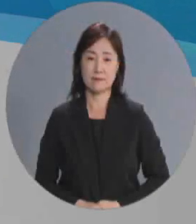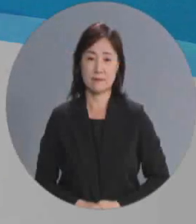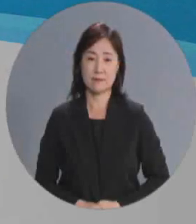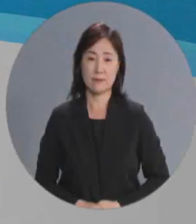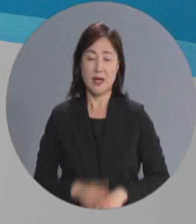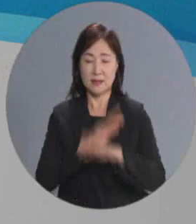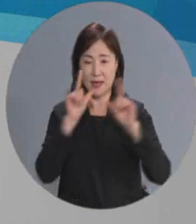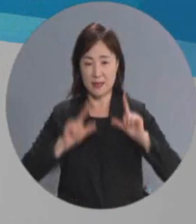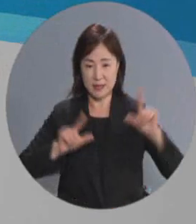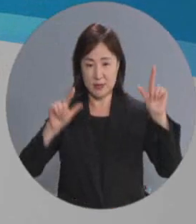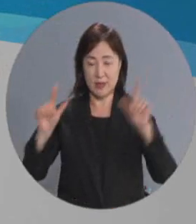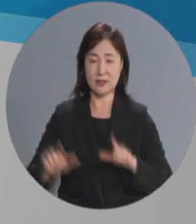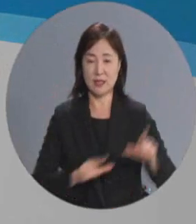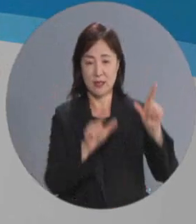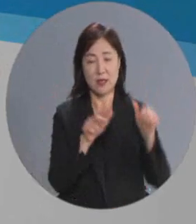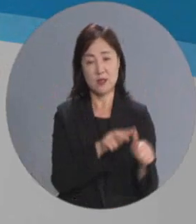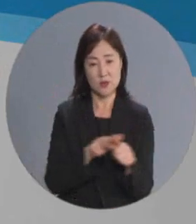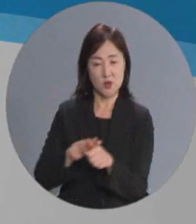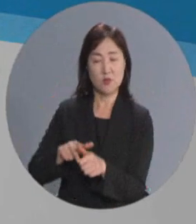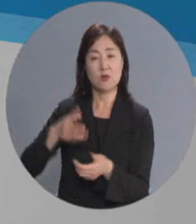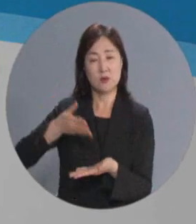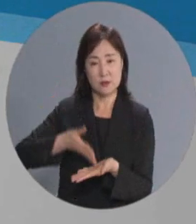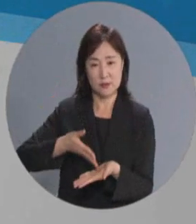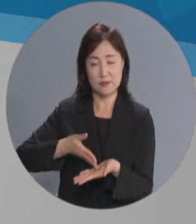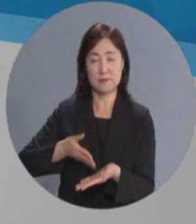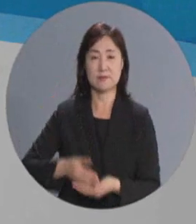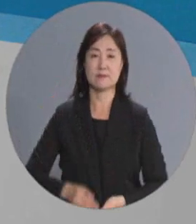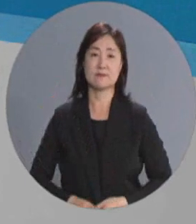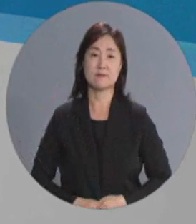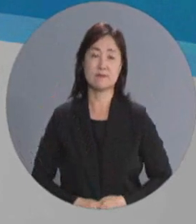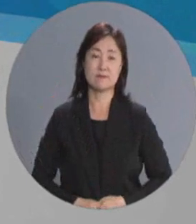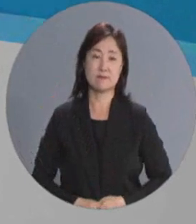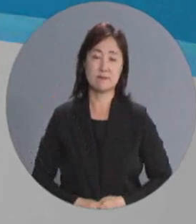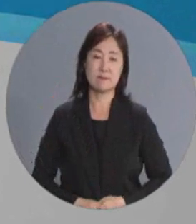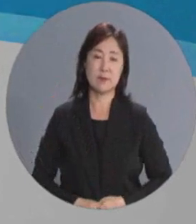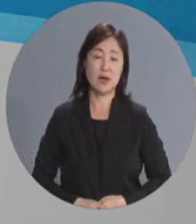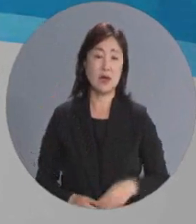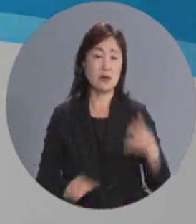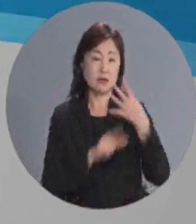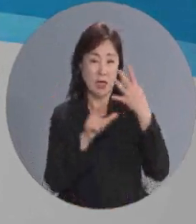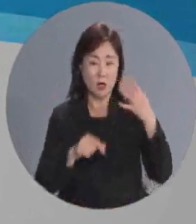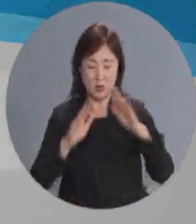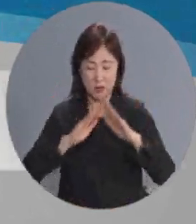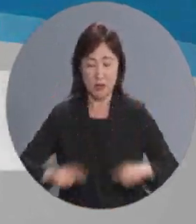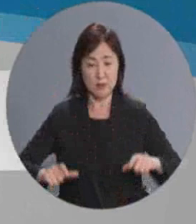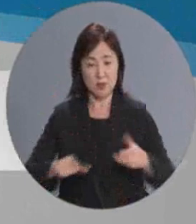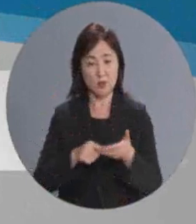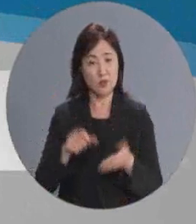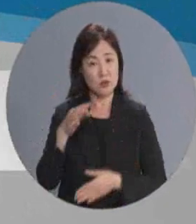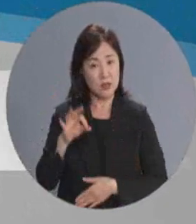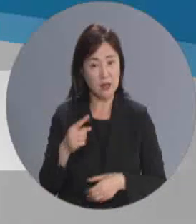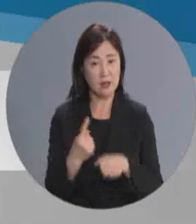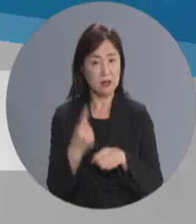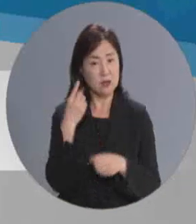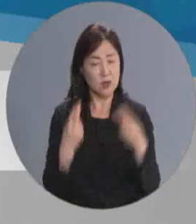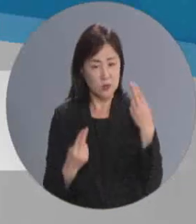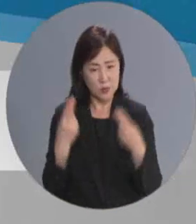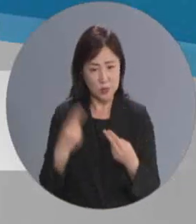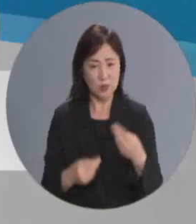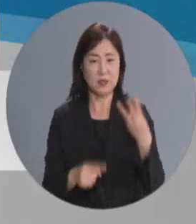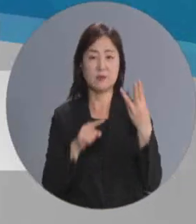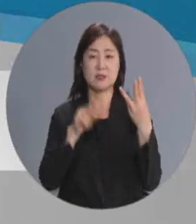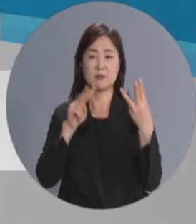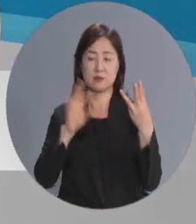날씨와 생활 정보 정리해 드리는 생활 포커스입니다 4월 전남의 소비자 물가가 지난해보다 3.2%